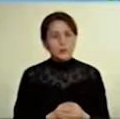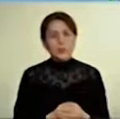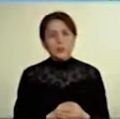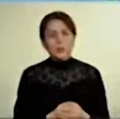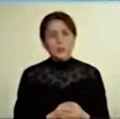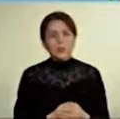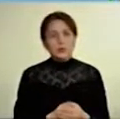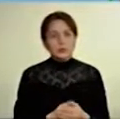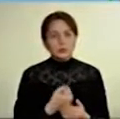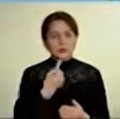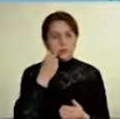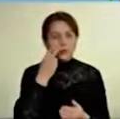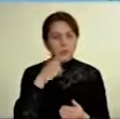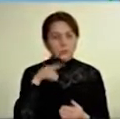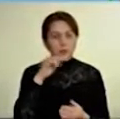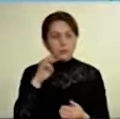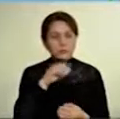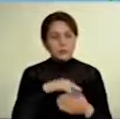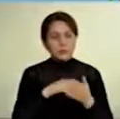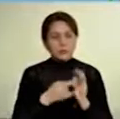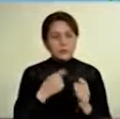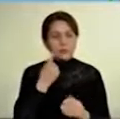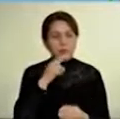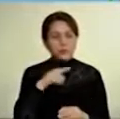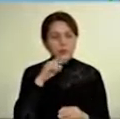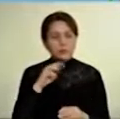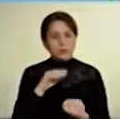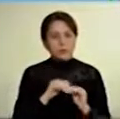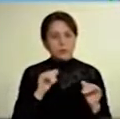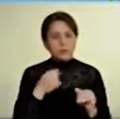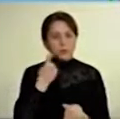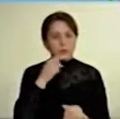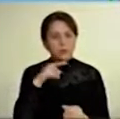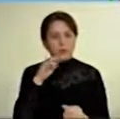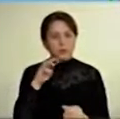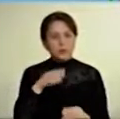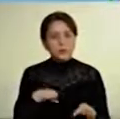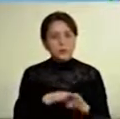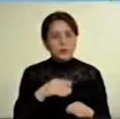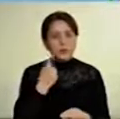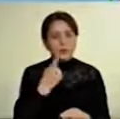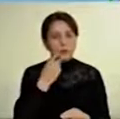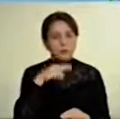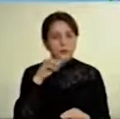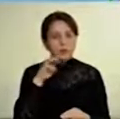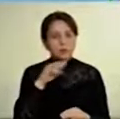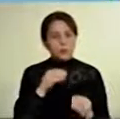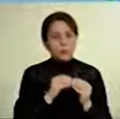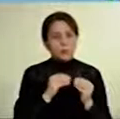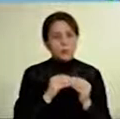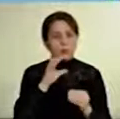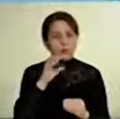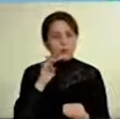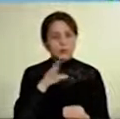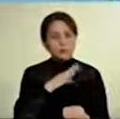1 desimetr kvadrat 1 desimetr ko'paytirilgan 1 desimetrga teng. 1 desimetrimiz esa 10 santimetrga